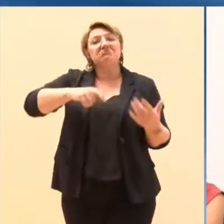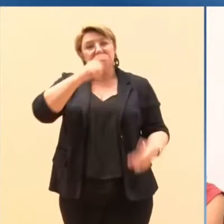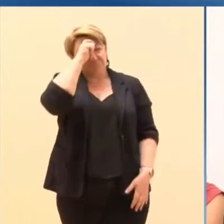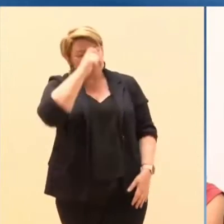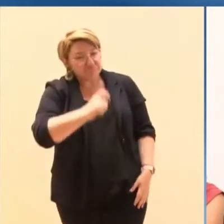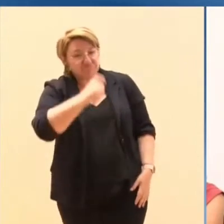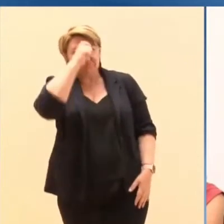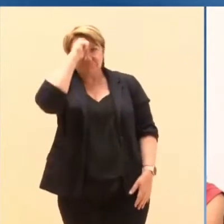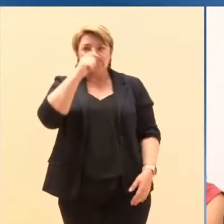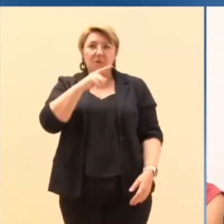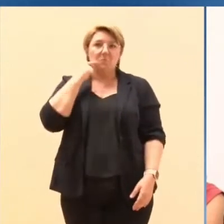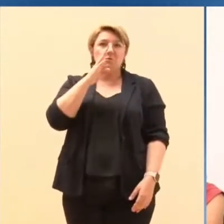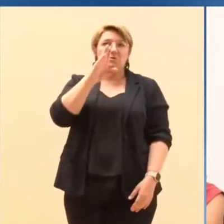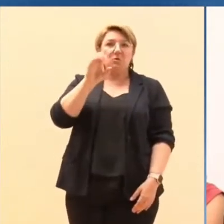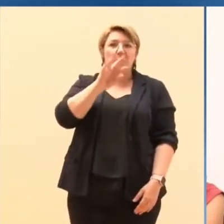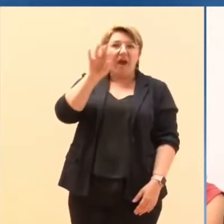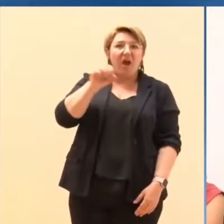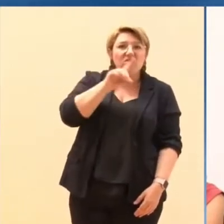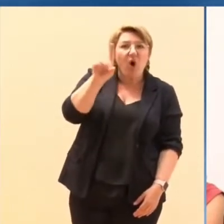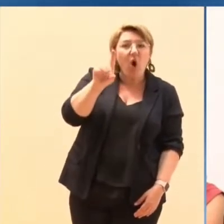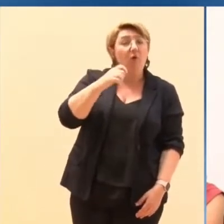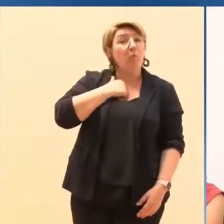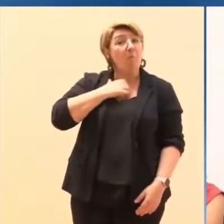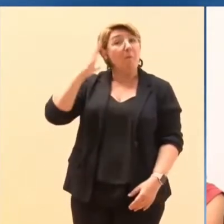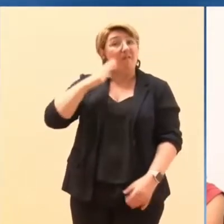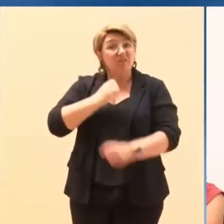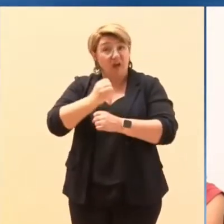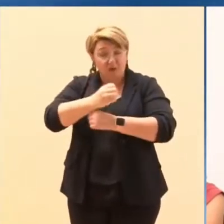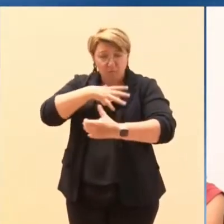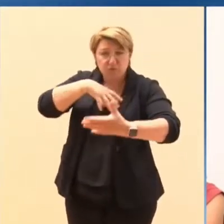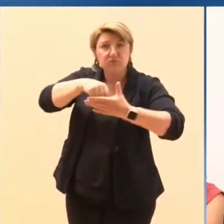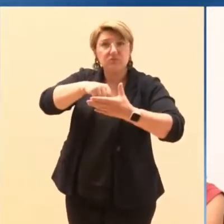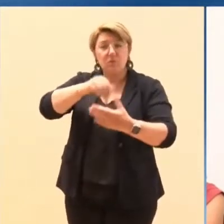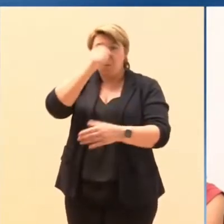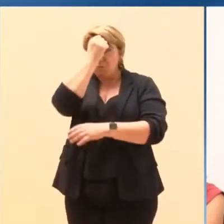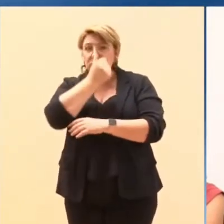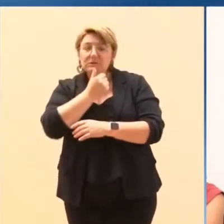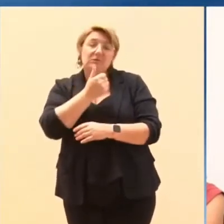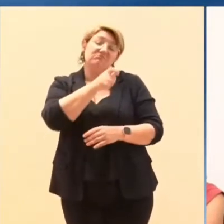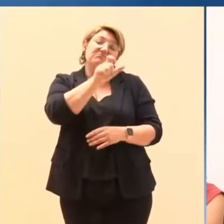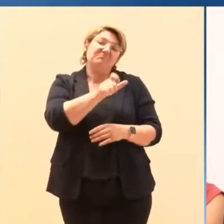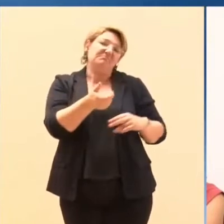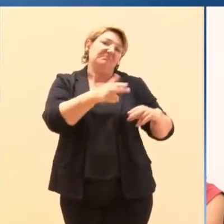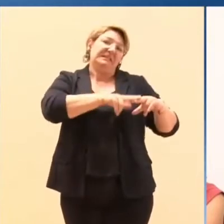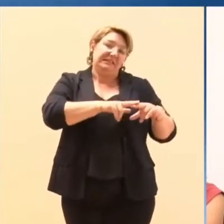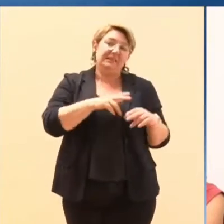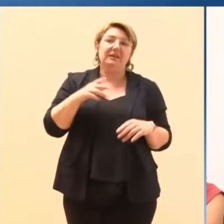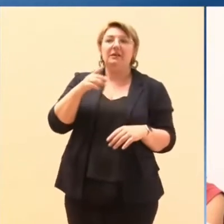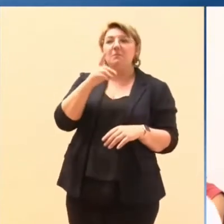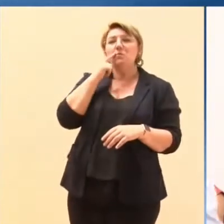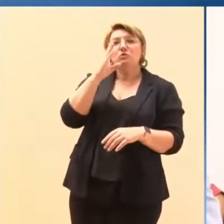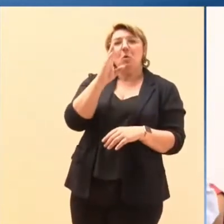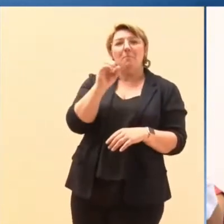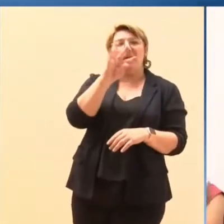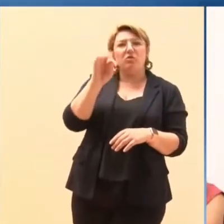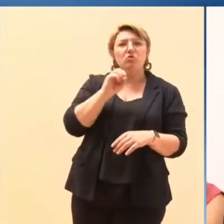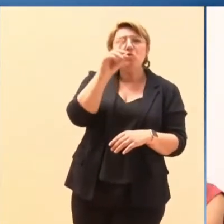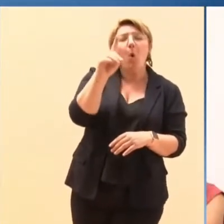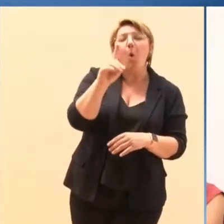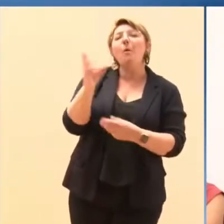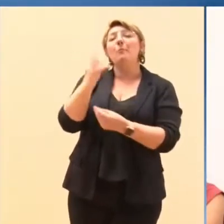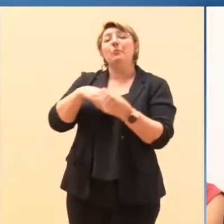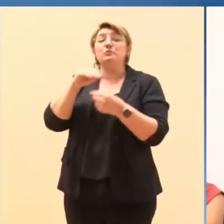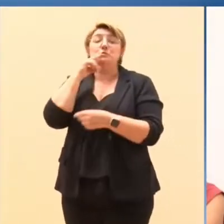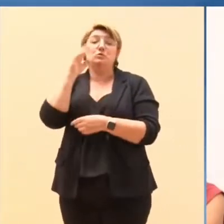à ce dossier, Maurice Bertrand, aujourd'hui décédé, et Bernard Béthaud, ainsi évidemment qu'Henri Bell, qui en a été la